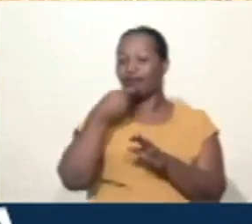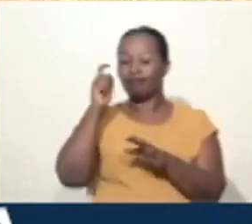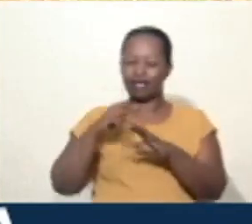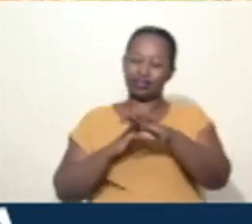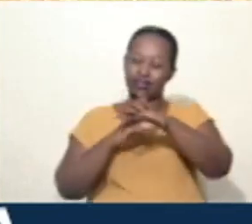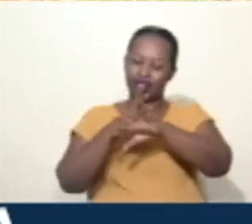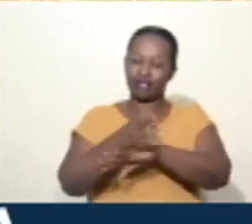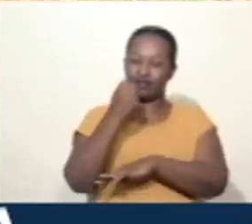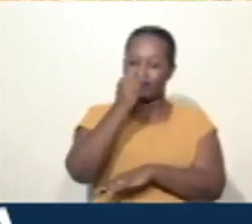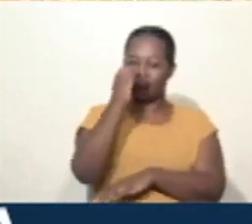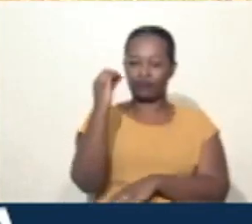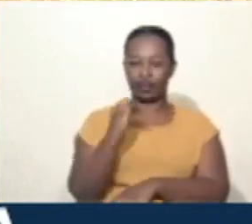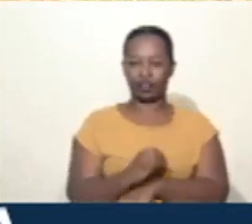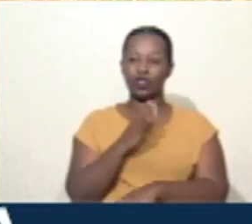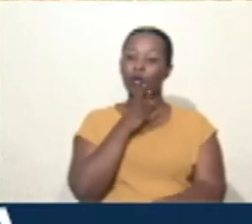y'ubukererwe.